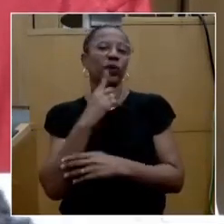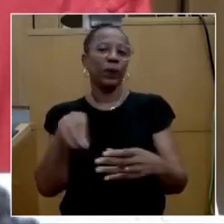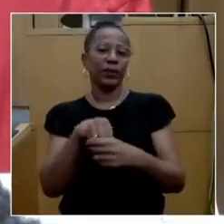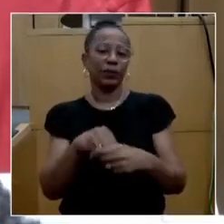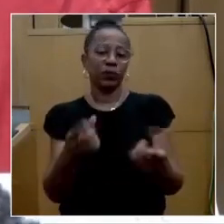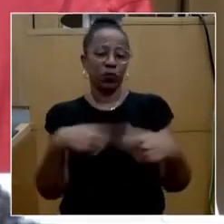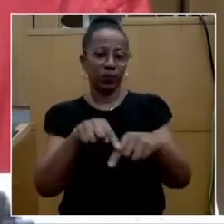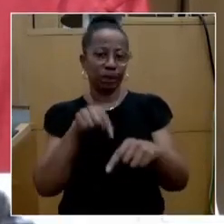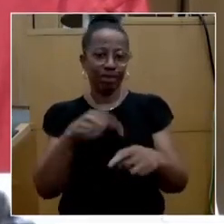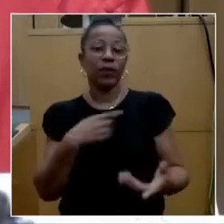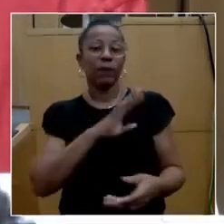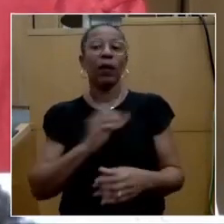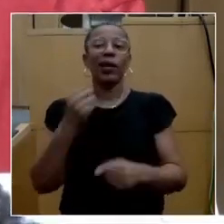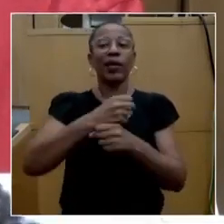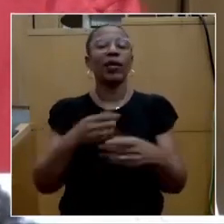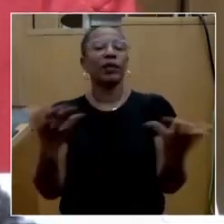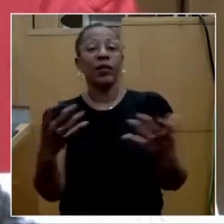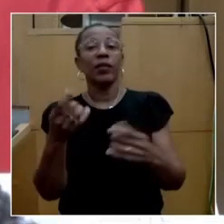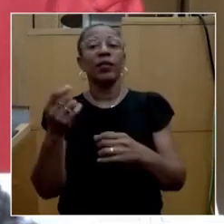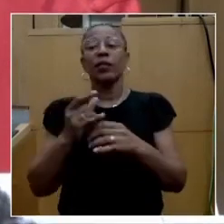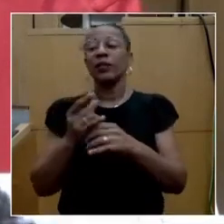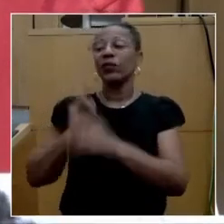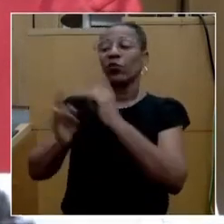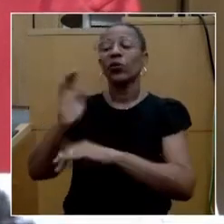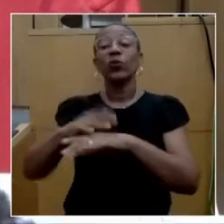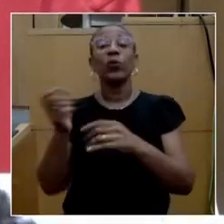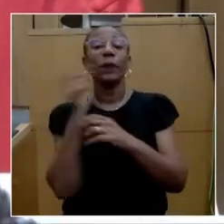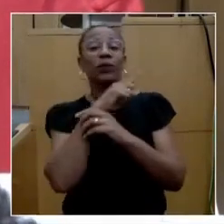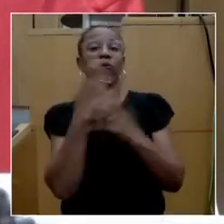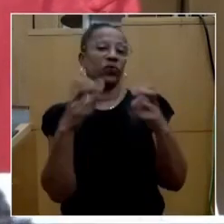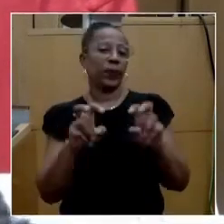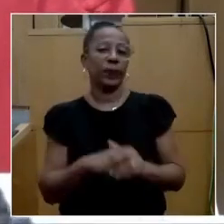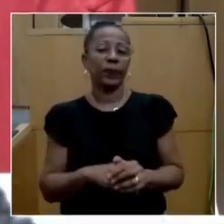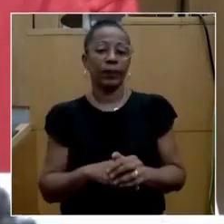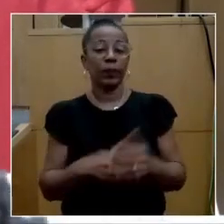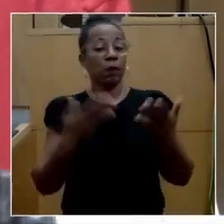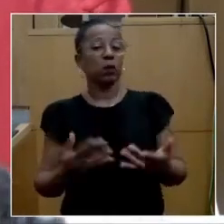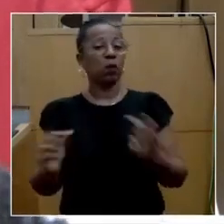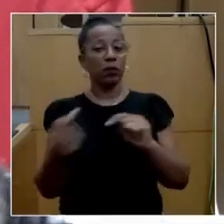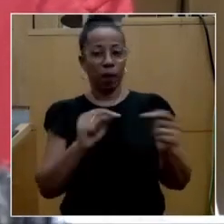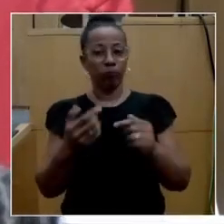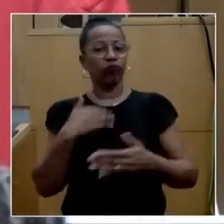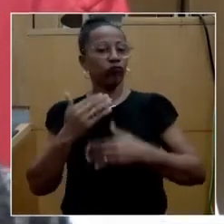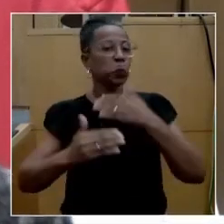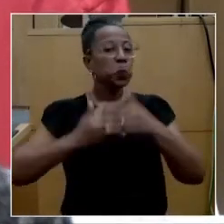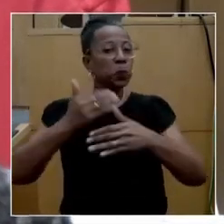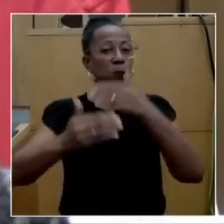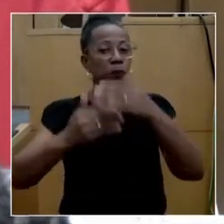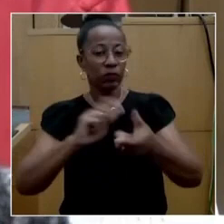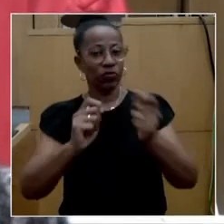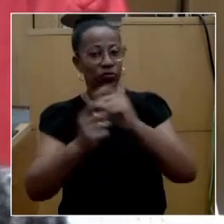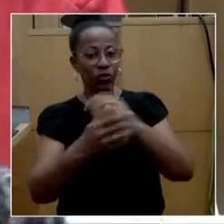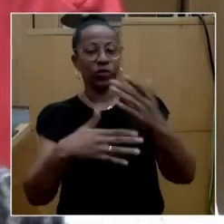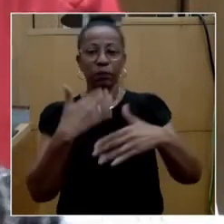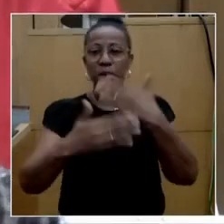voulons pas bâtir des histoires sur des mensonges. Maintenant, le débat a évolué. Au fur et à mesure des jours, le débat s'est installé